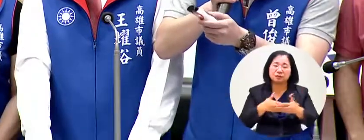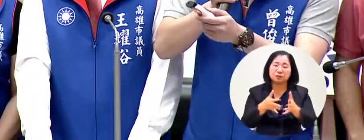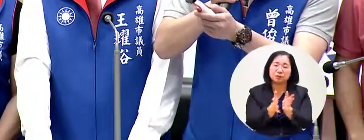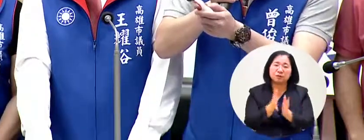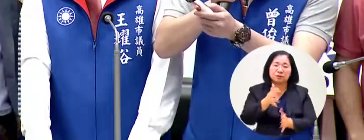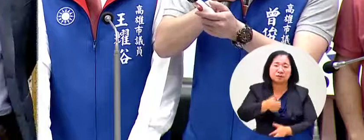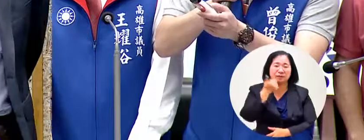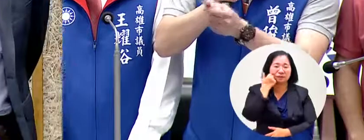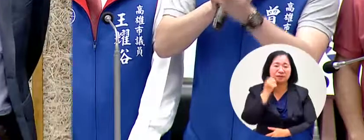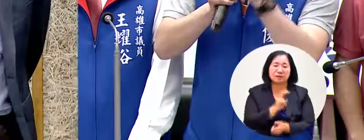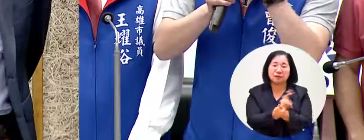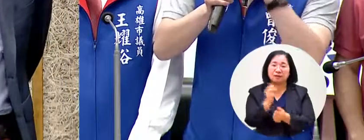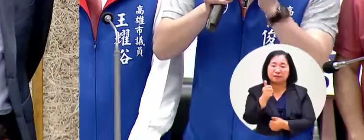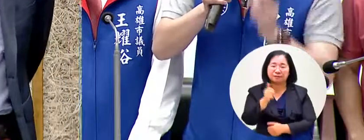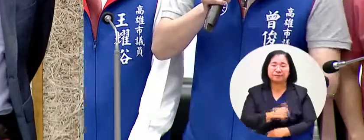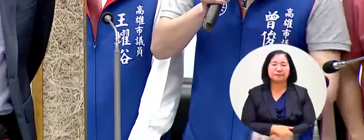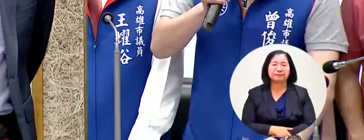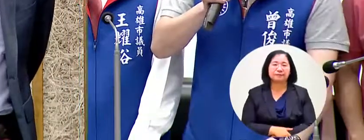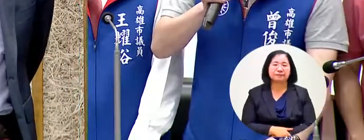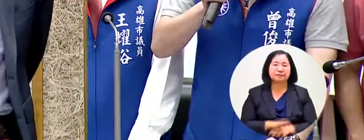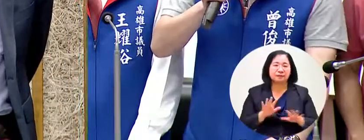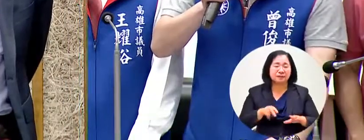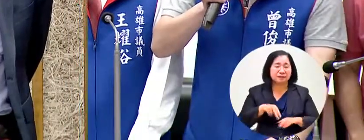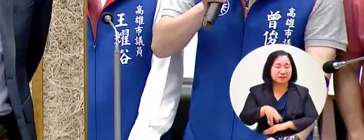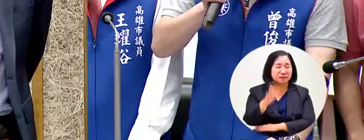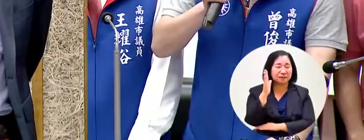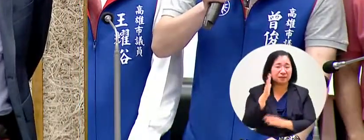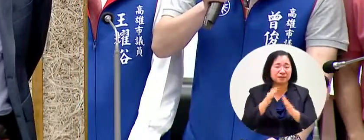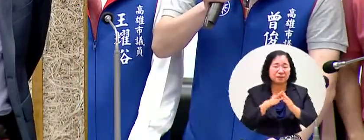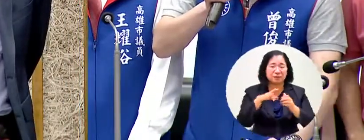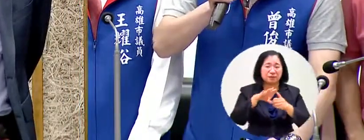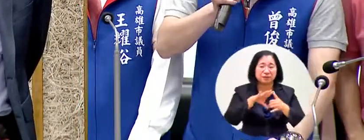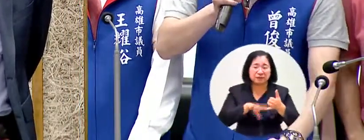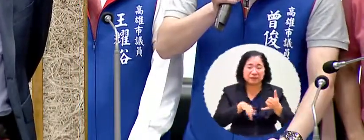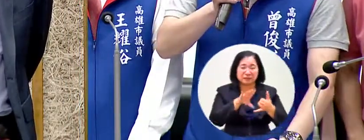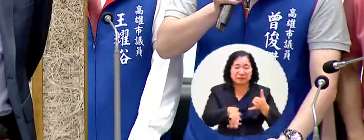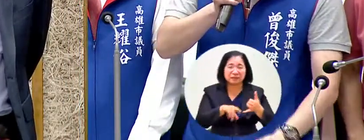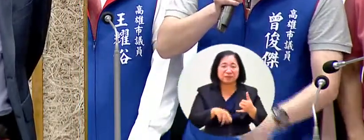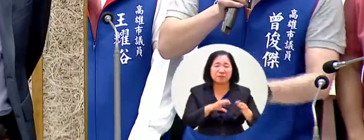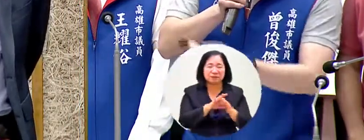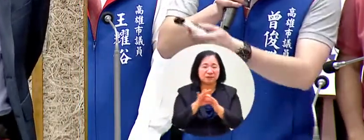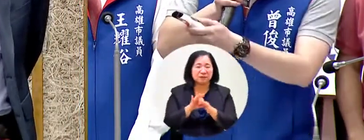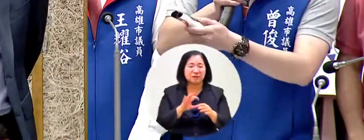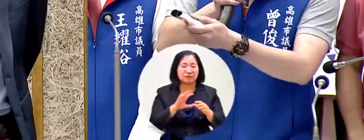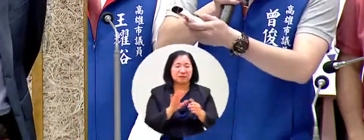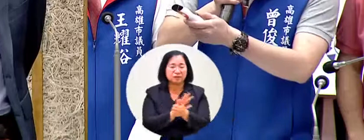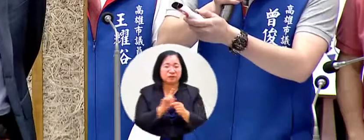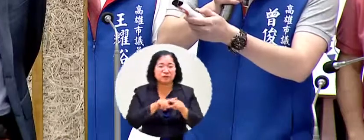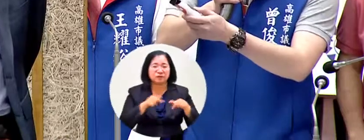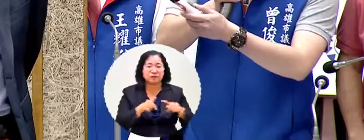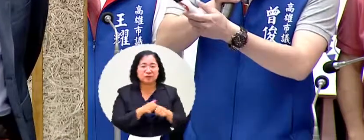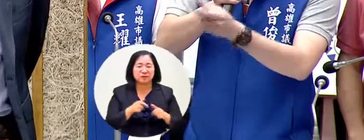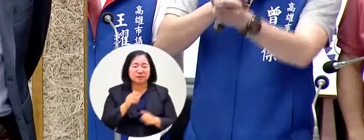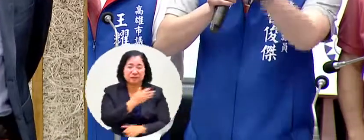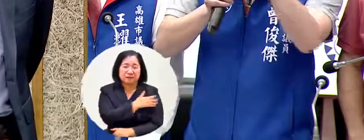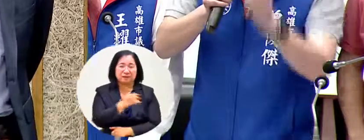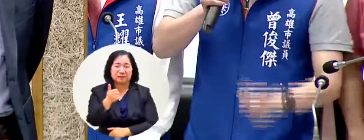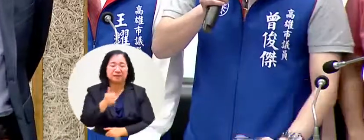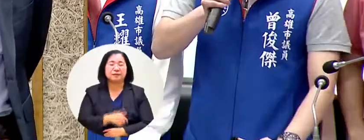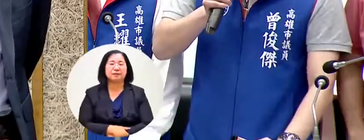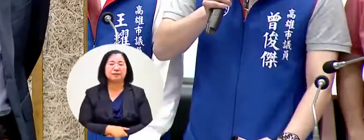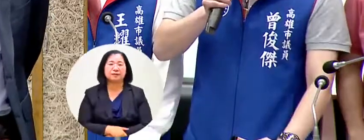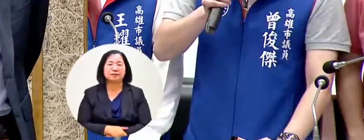长。 好，那我们行政院的副院长是谁？ 陈其迈副院长。 那交通部长是谁？ 林佳龙部